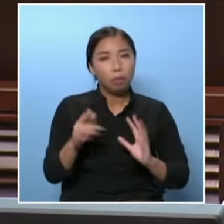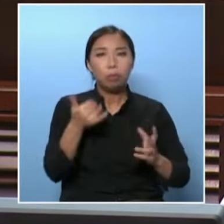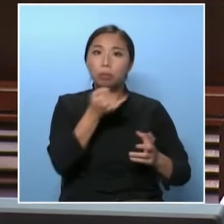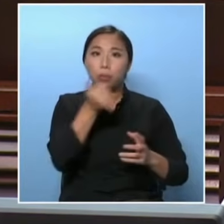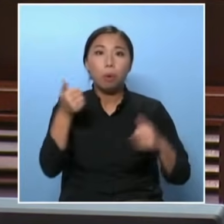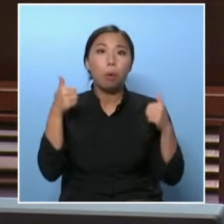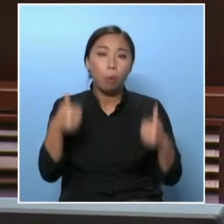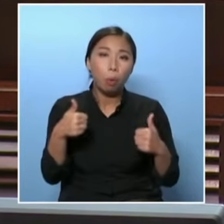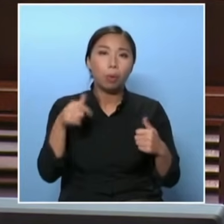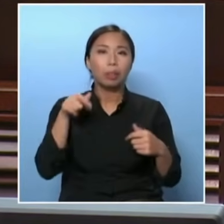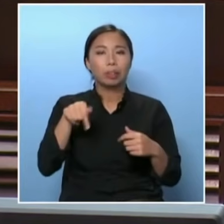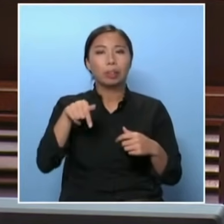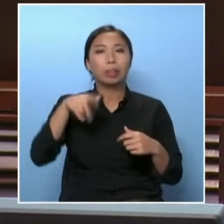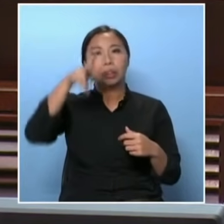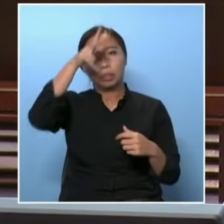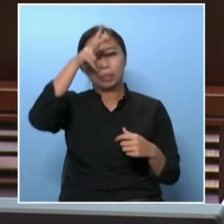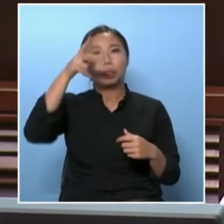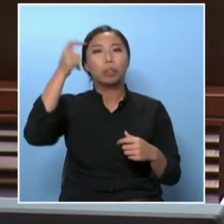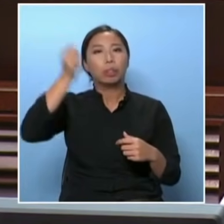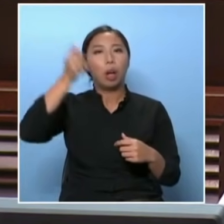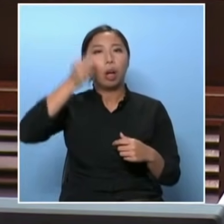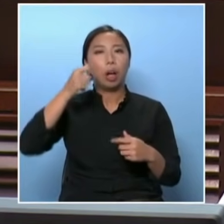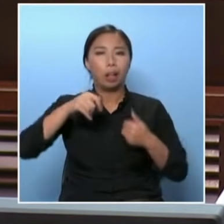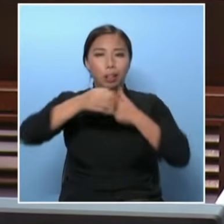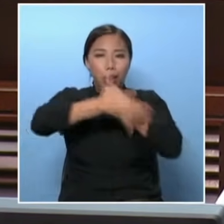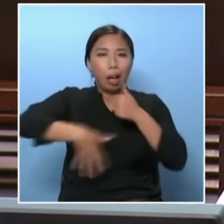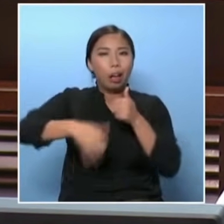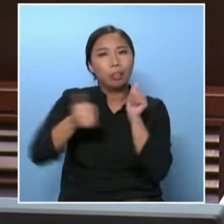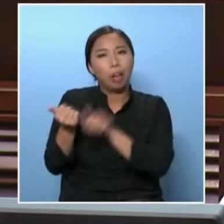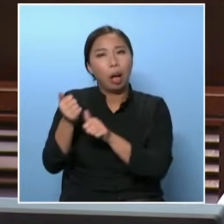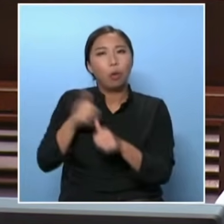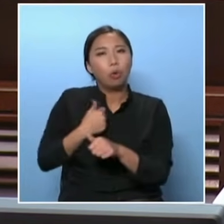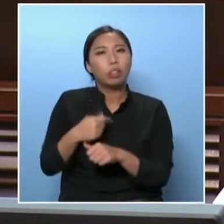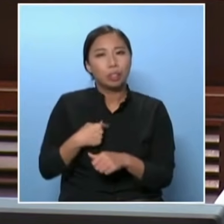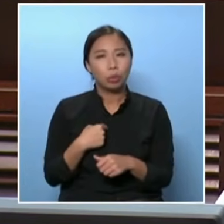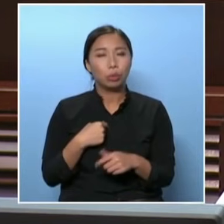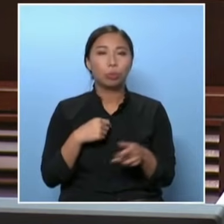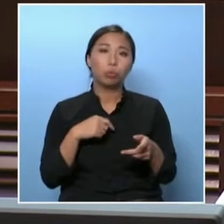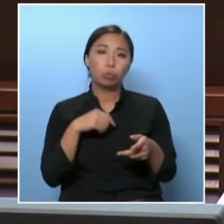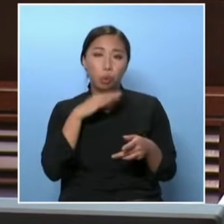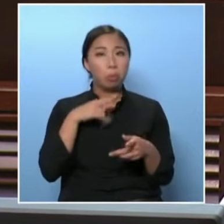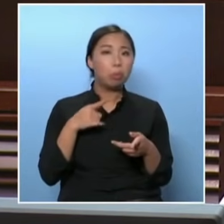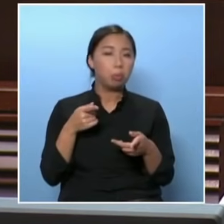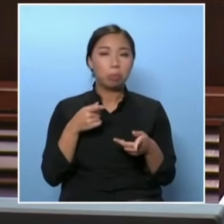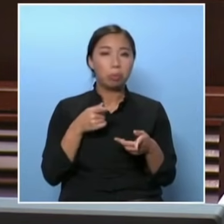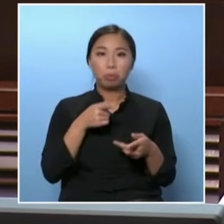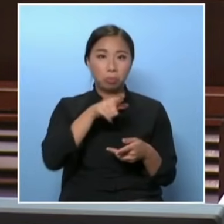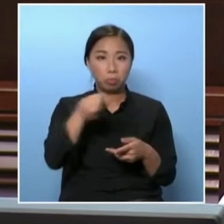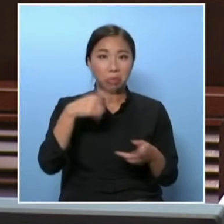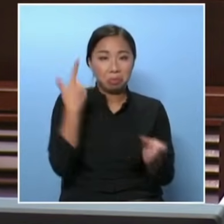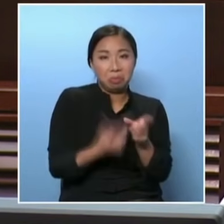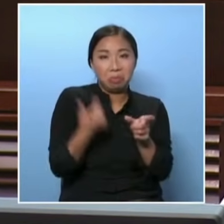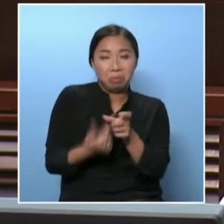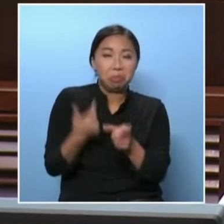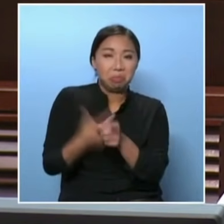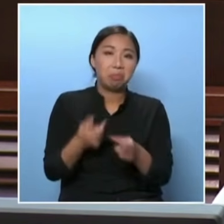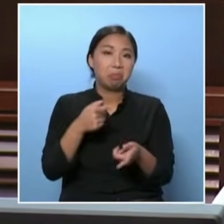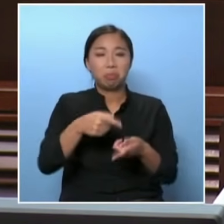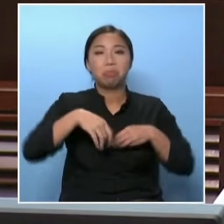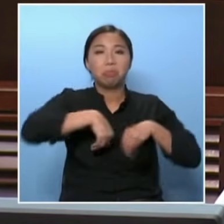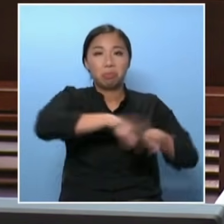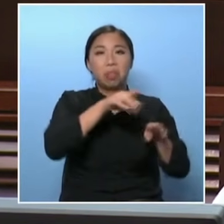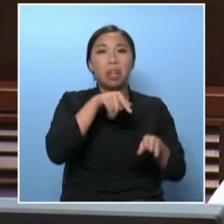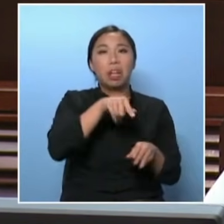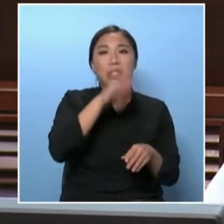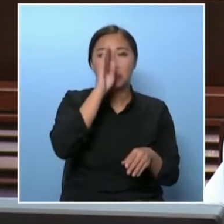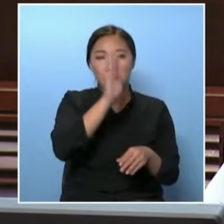啊，都係要靠呢班老師。除非有好多家長有足夠資源，送啲仔女去直資學校或者係國際